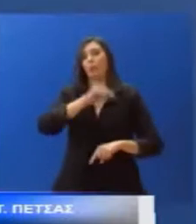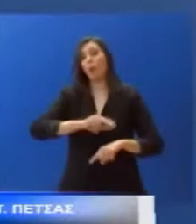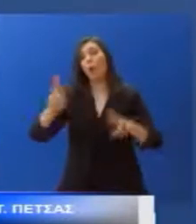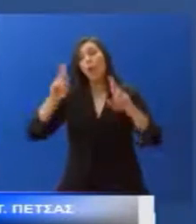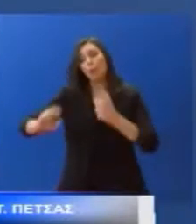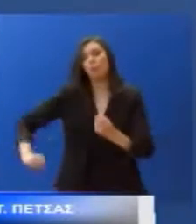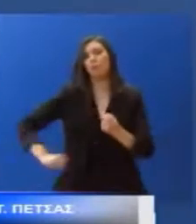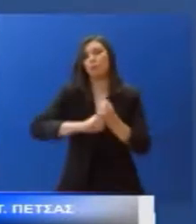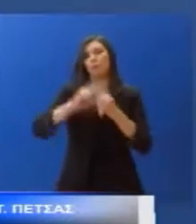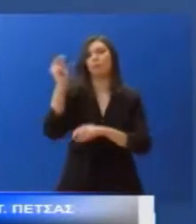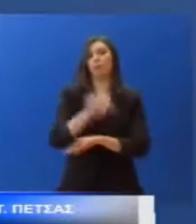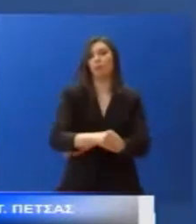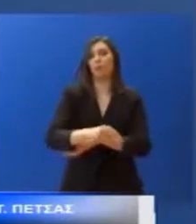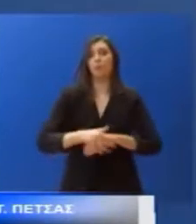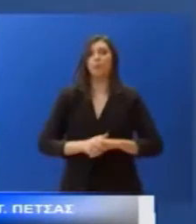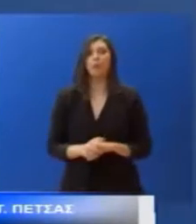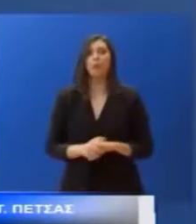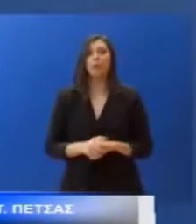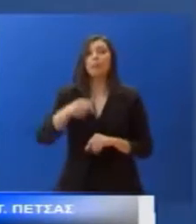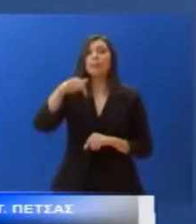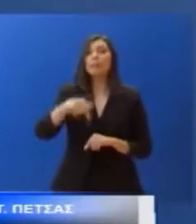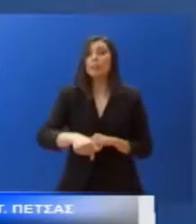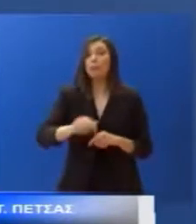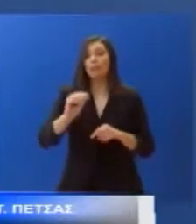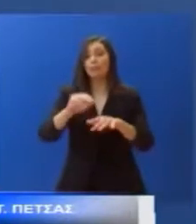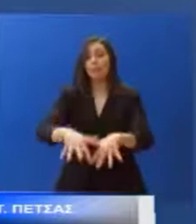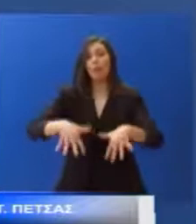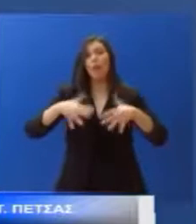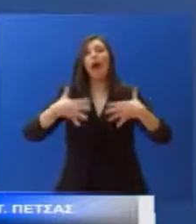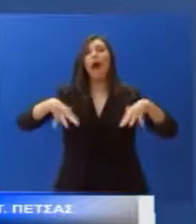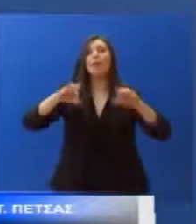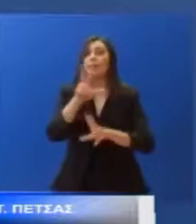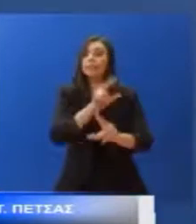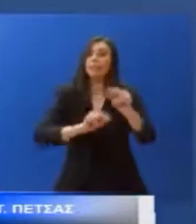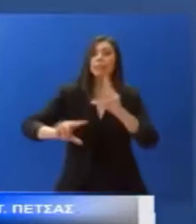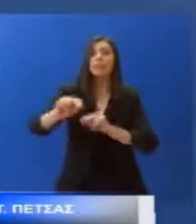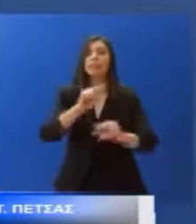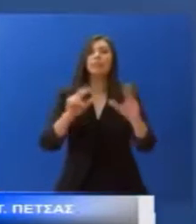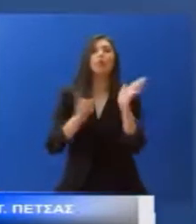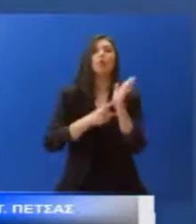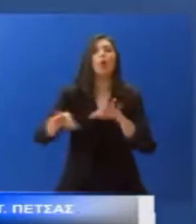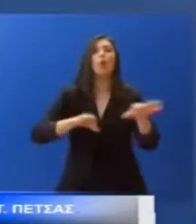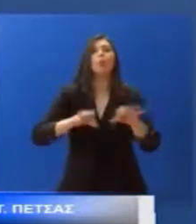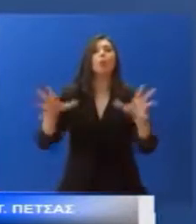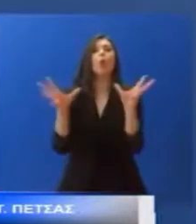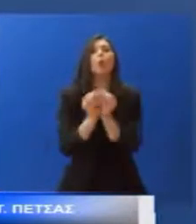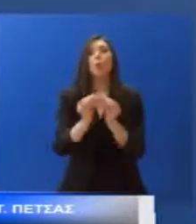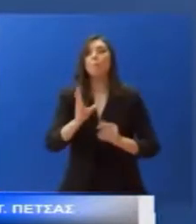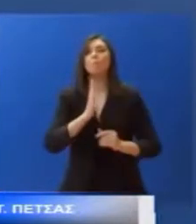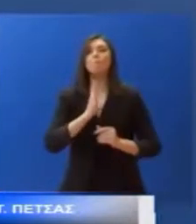Ξεκινά σήμερα στις Επιτροπές της Βουλής η συζήτηση του νομοσχεδίου του Υπουργείου Προστασίας του Πολίτη, Εθνικός Μηχανισμός Διαχείρισης Κρίσεων και Αντιμετώπισης